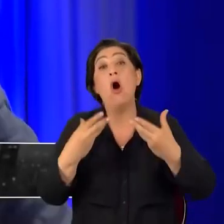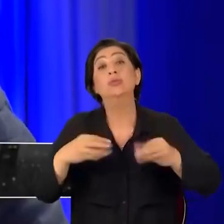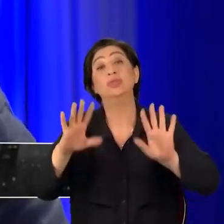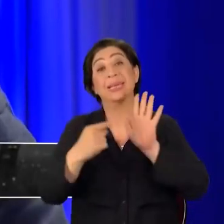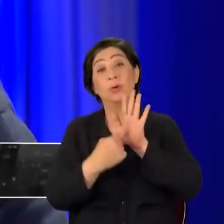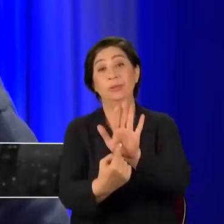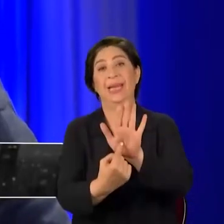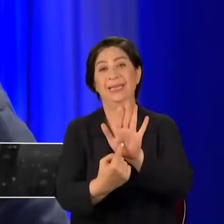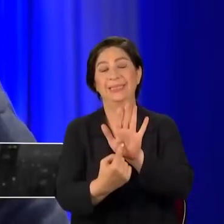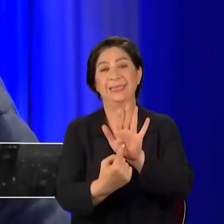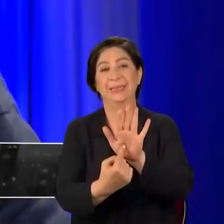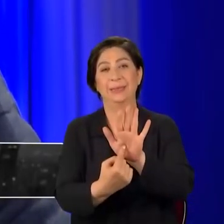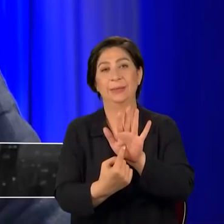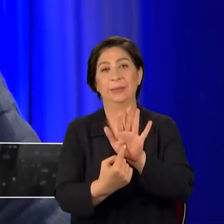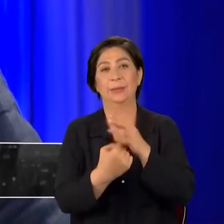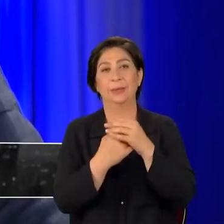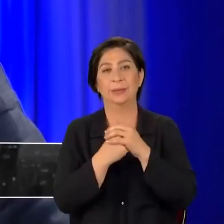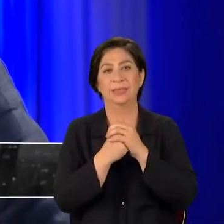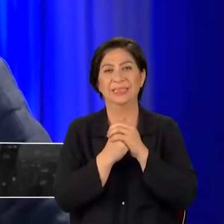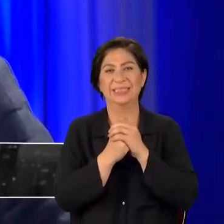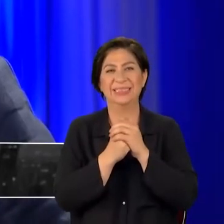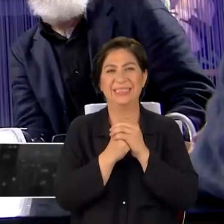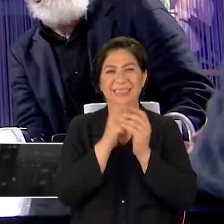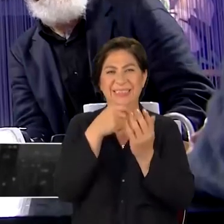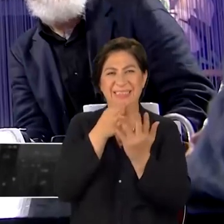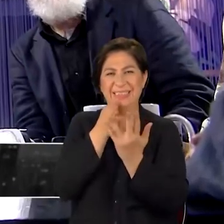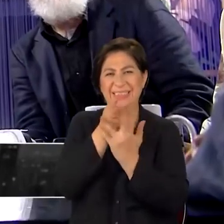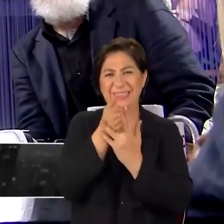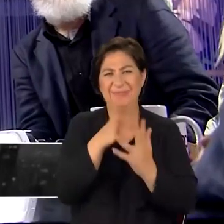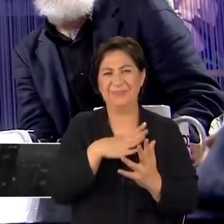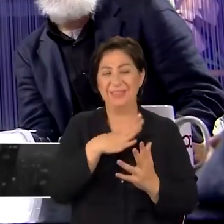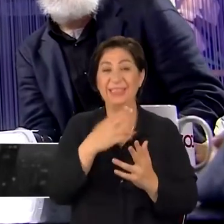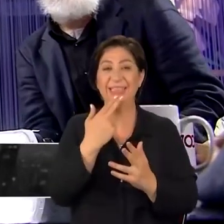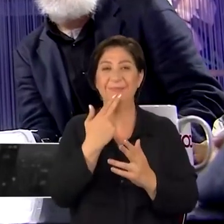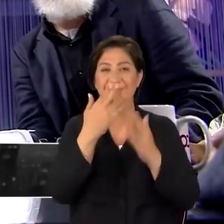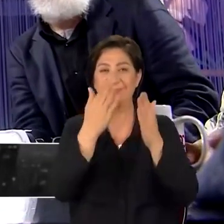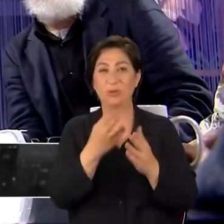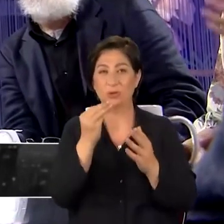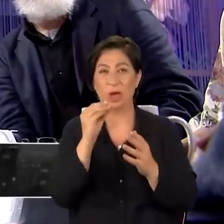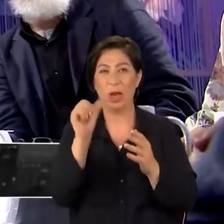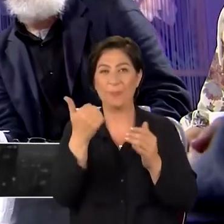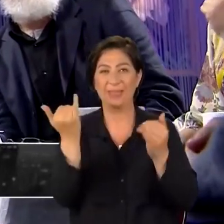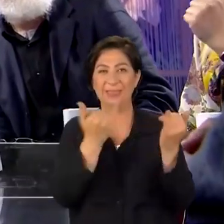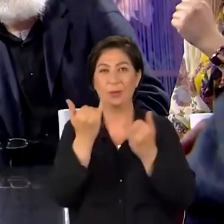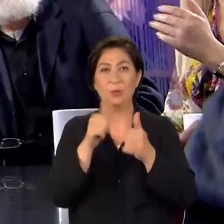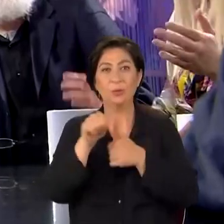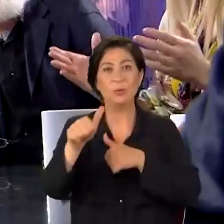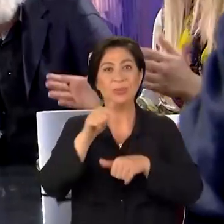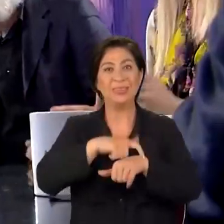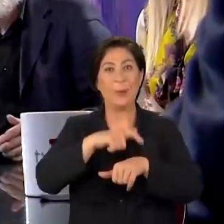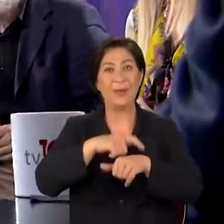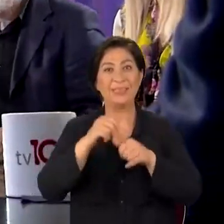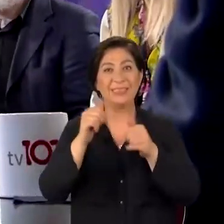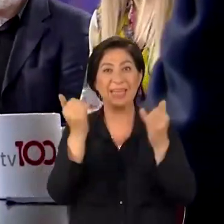kanıtıdır. Ben bir buraya devreye girebilir miyim? Buyursun. Aslında bu çok önemli bir tartışma ve epey uzun zamandır da yapılır bu